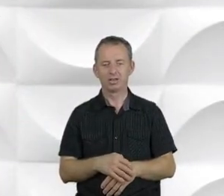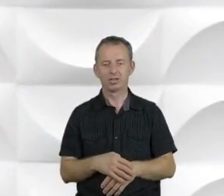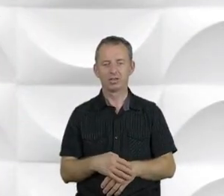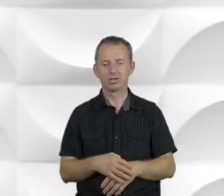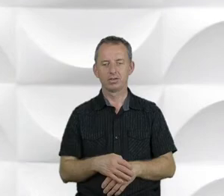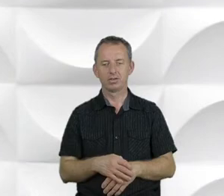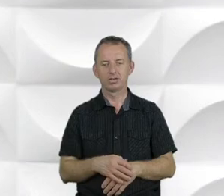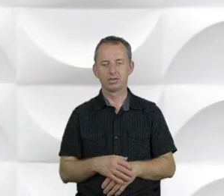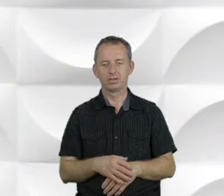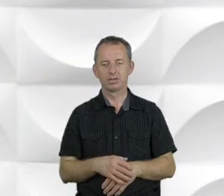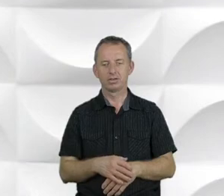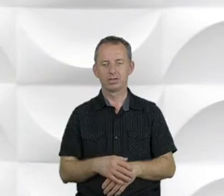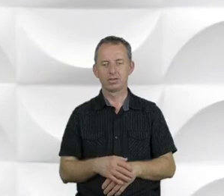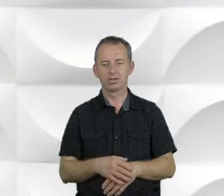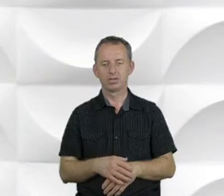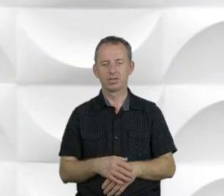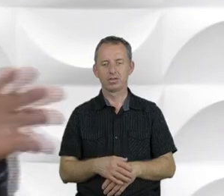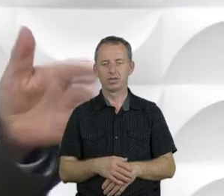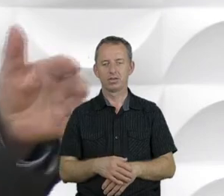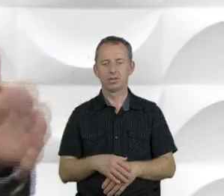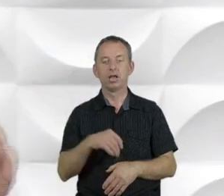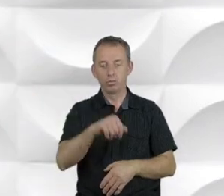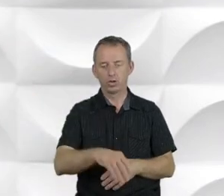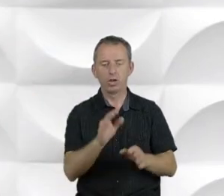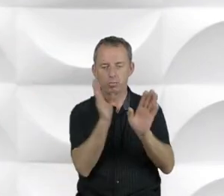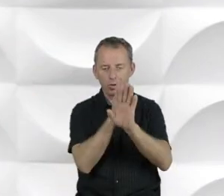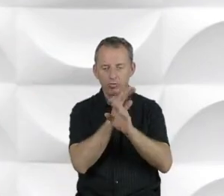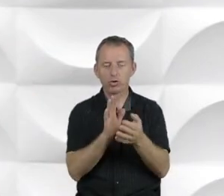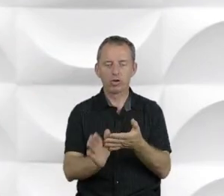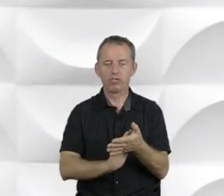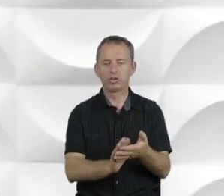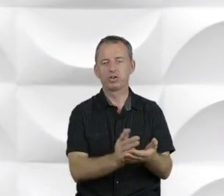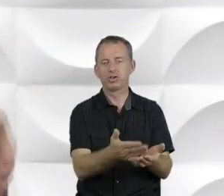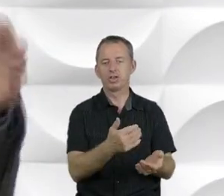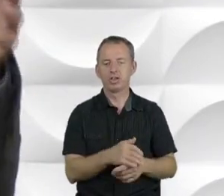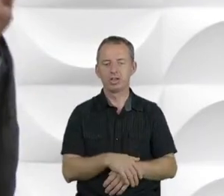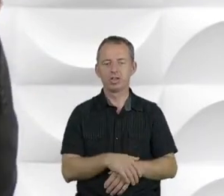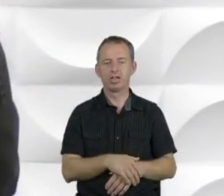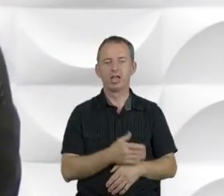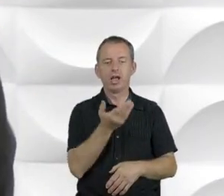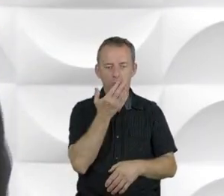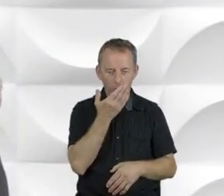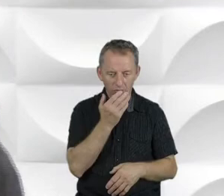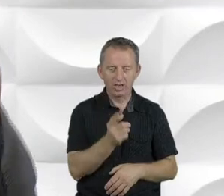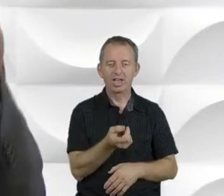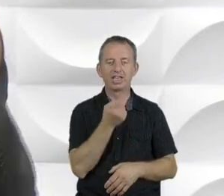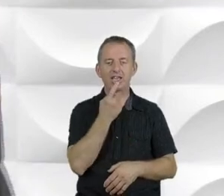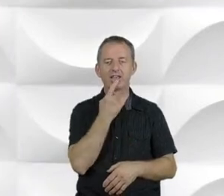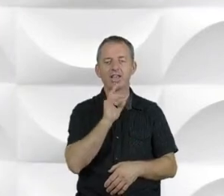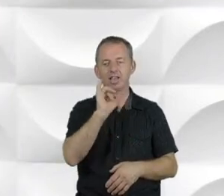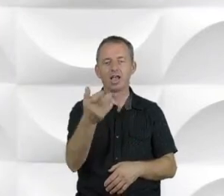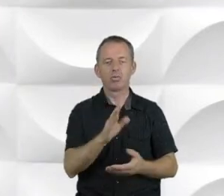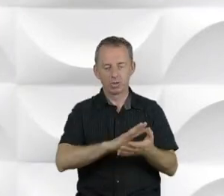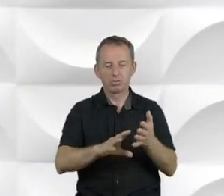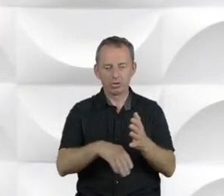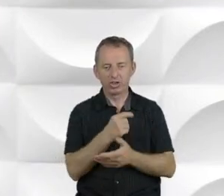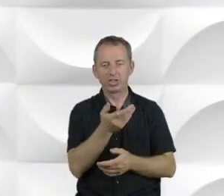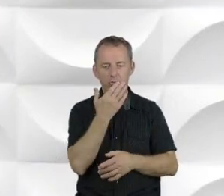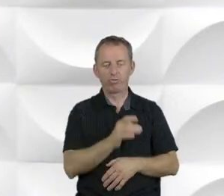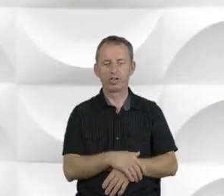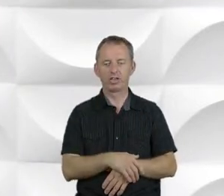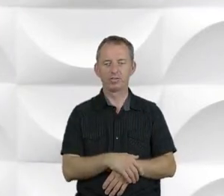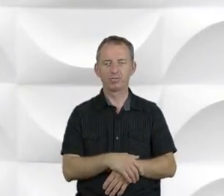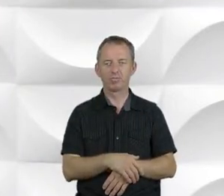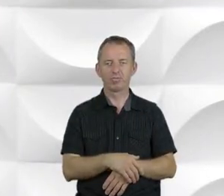się. Można podwórko wyczyścić. Mówmy językiem, jakim Biblia mówi.